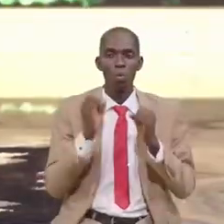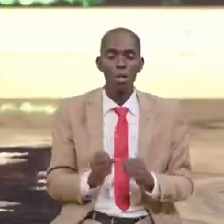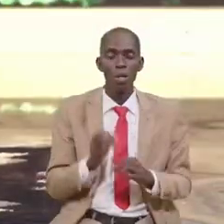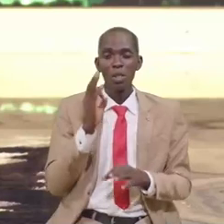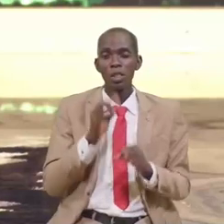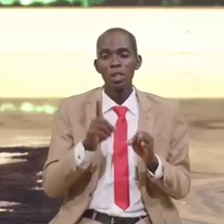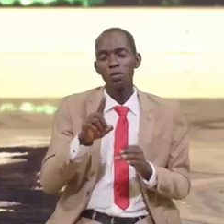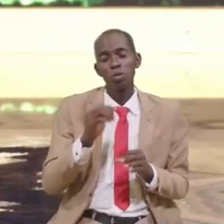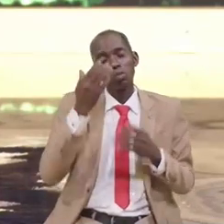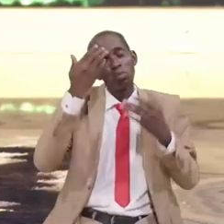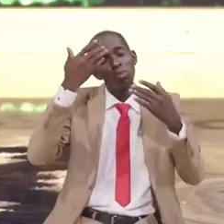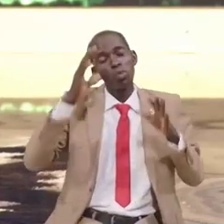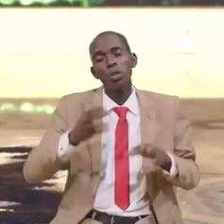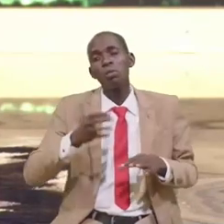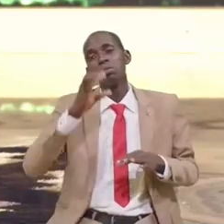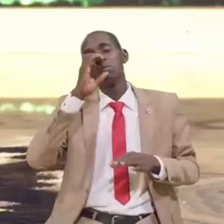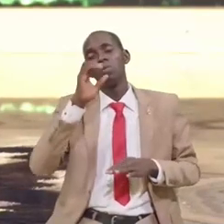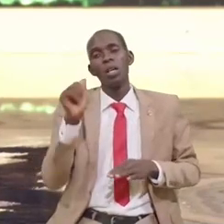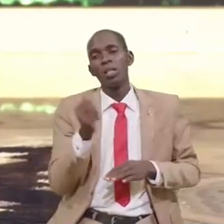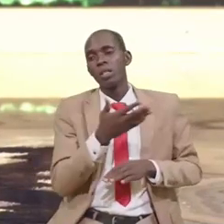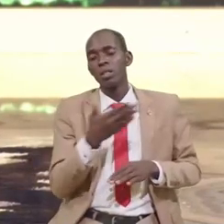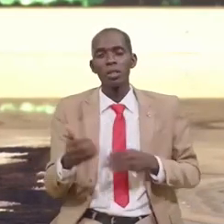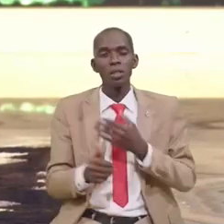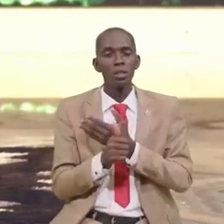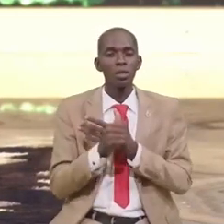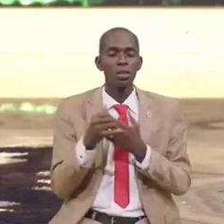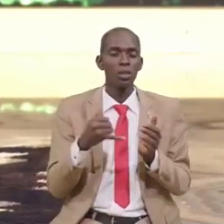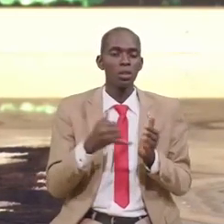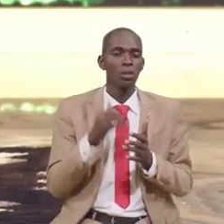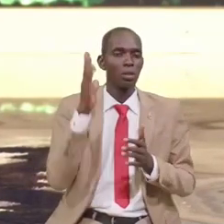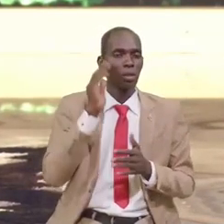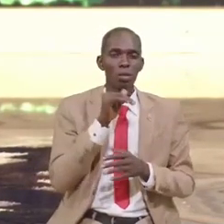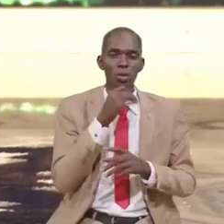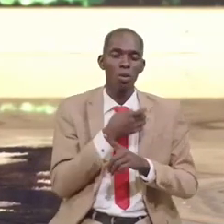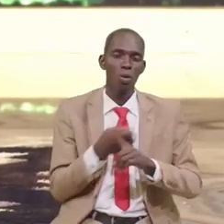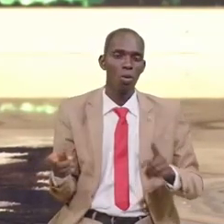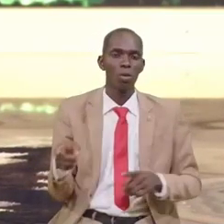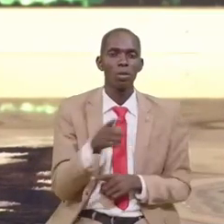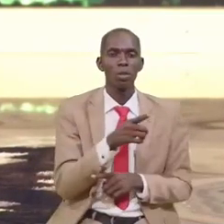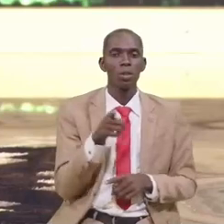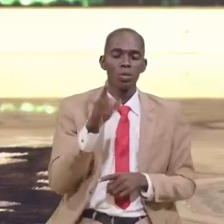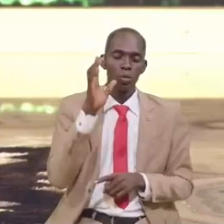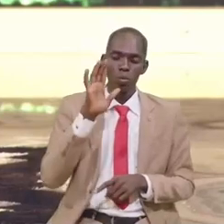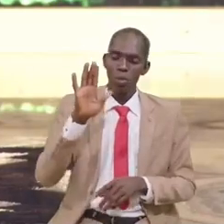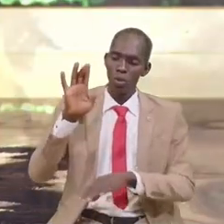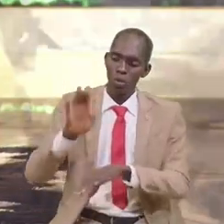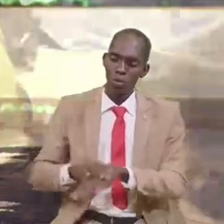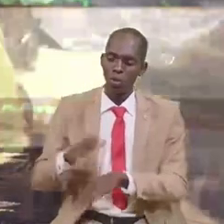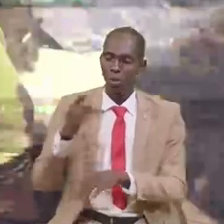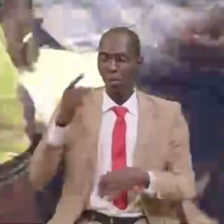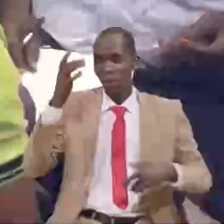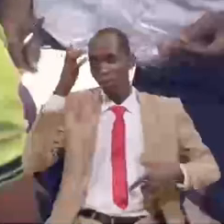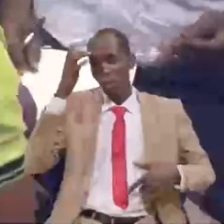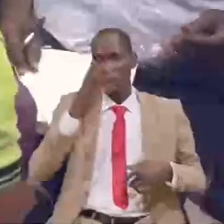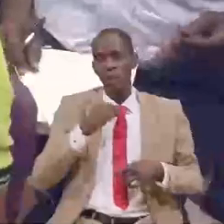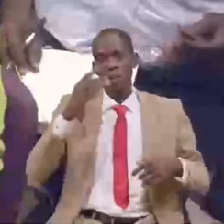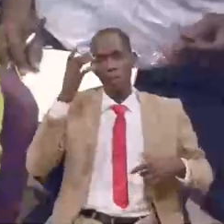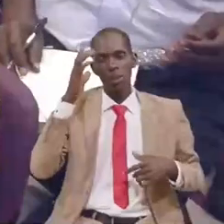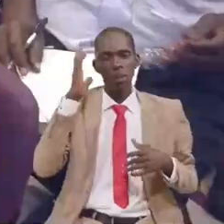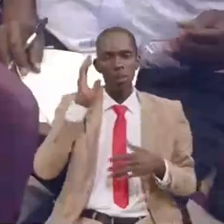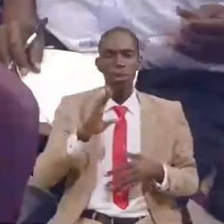breuvages mortels par accident, il ne leur fera point de mal. Ils imposeront les mains aux malades et les malades